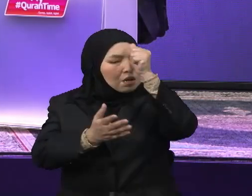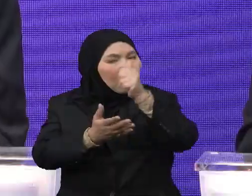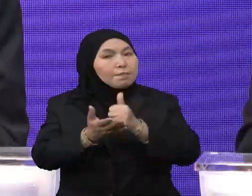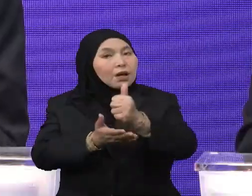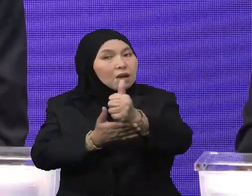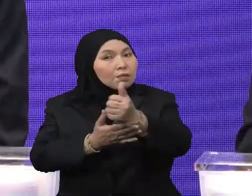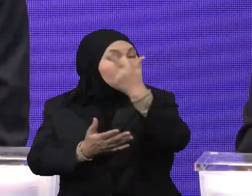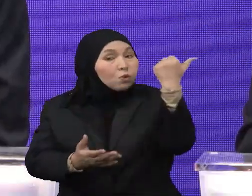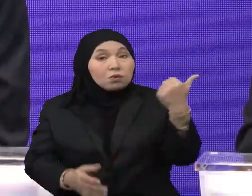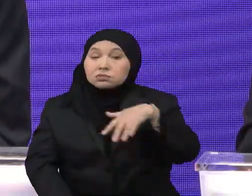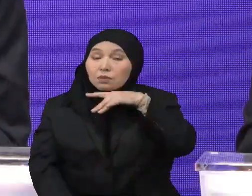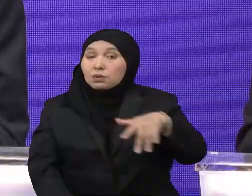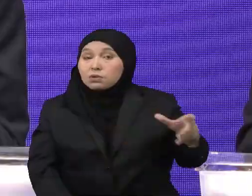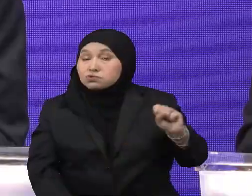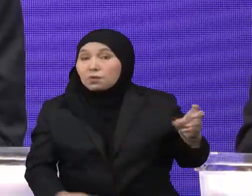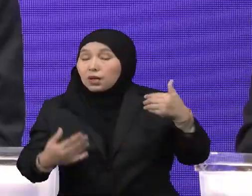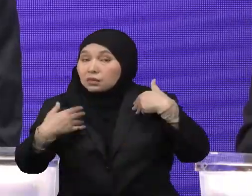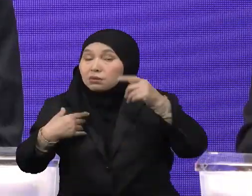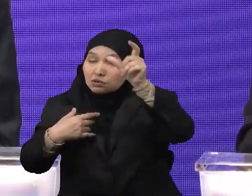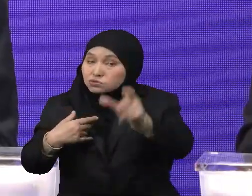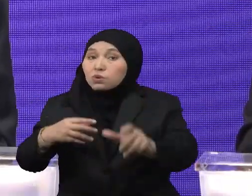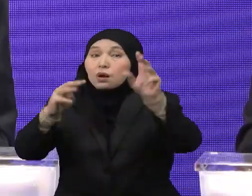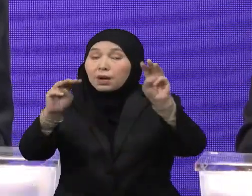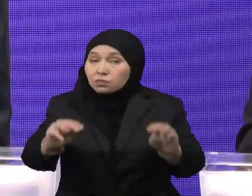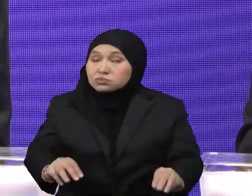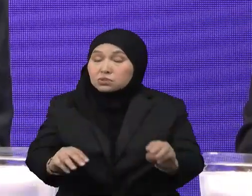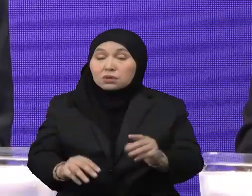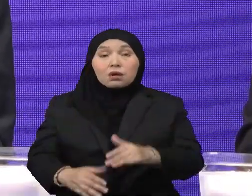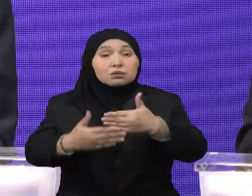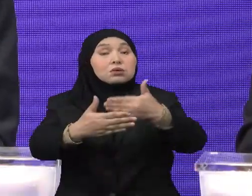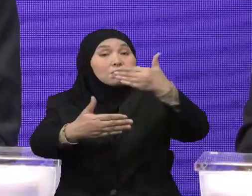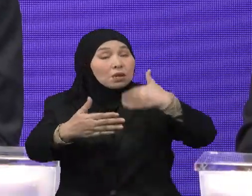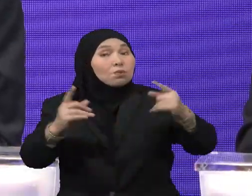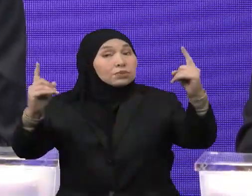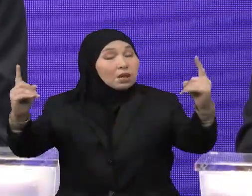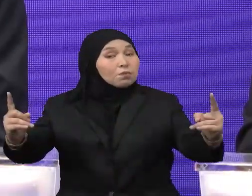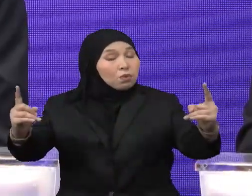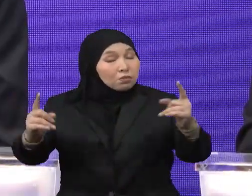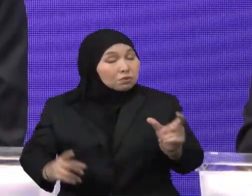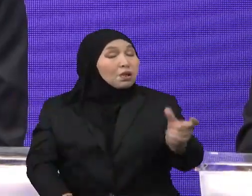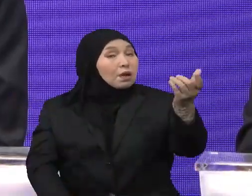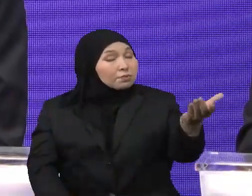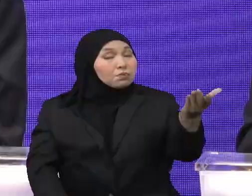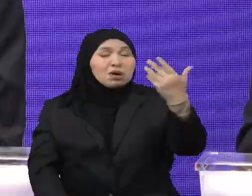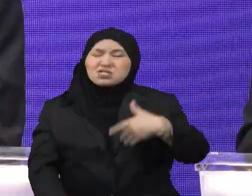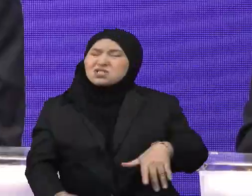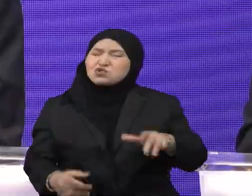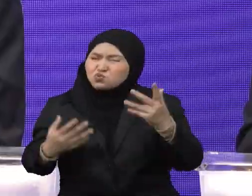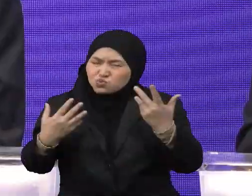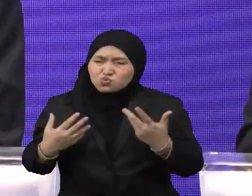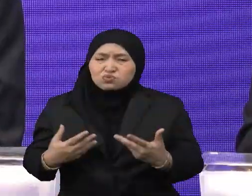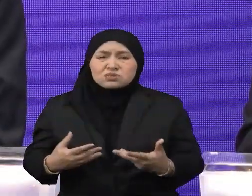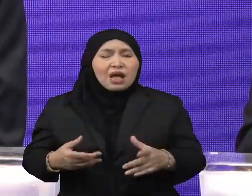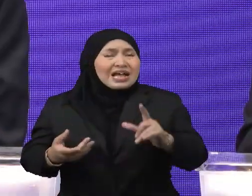Nabi Shallallahu Alaihi Wasallam adalah seorang manusia yang sebelum tempo kenabian sebelum waktu kenabian pun memang